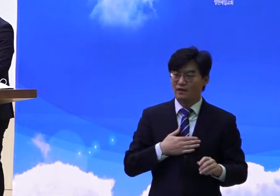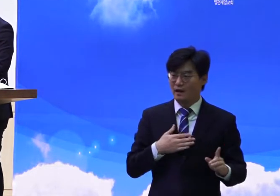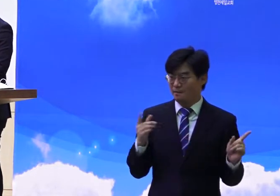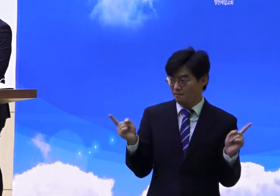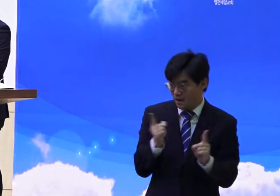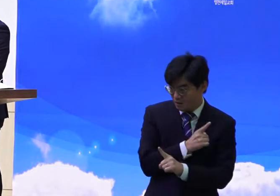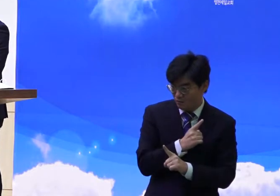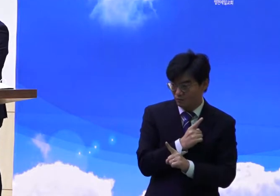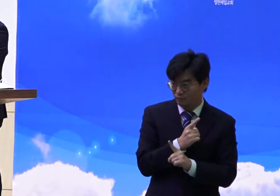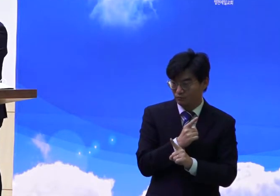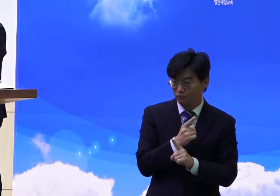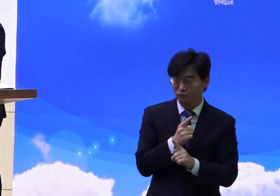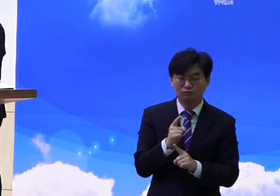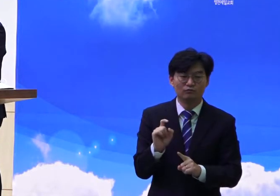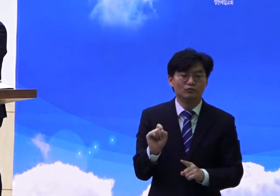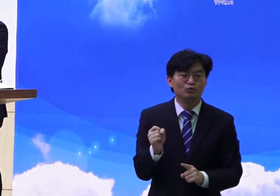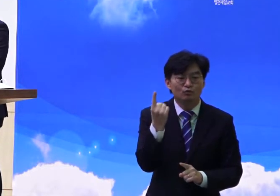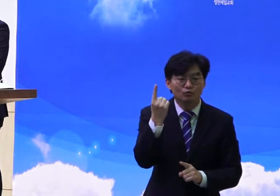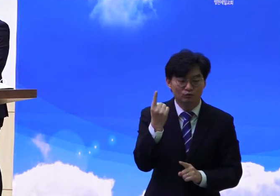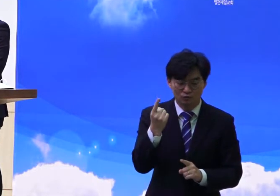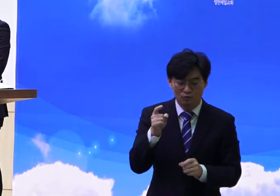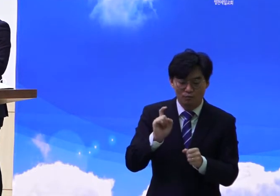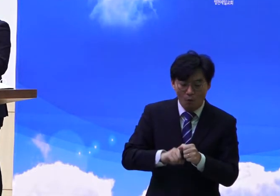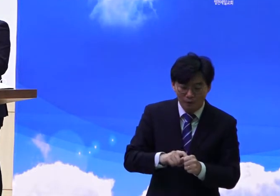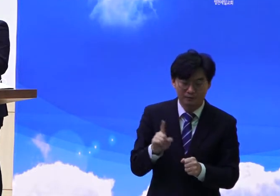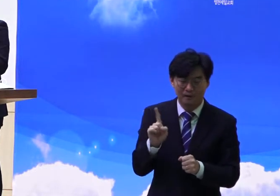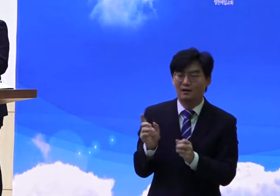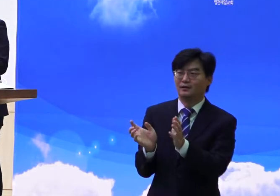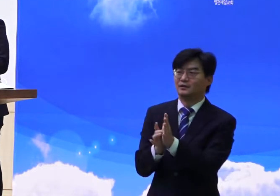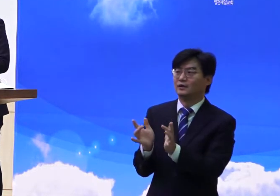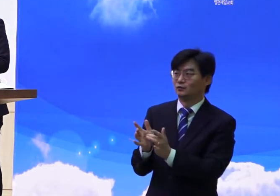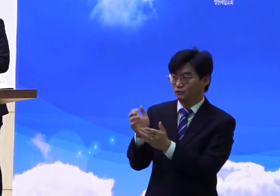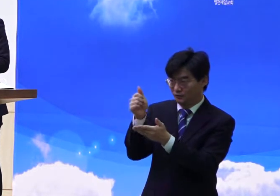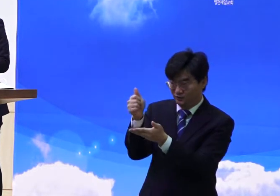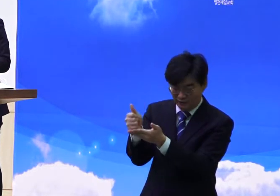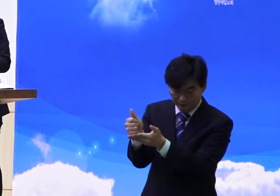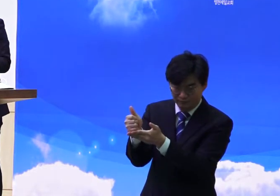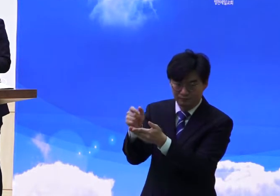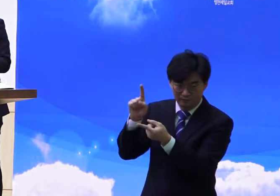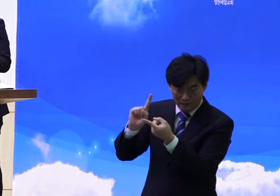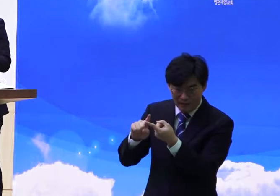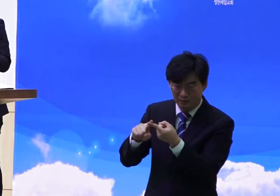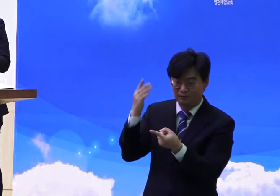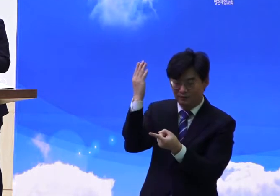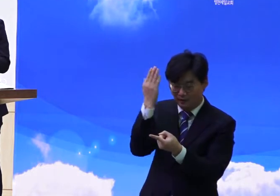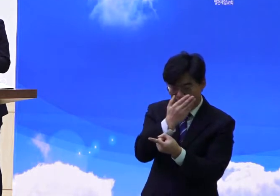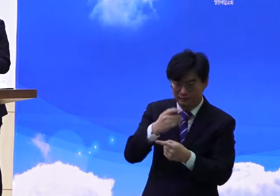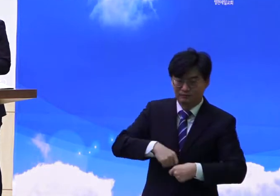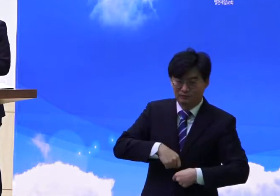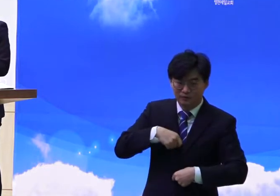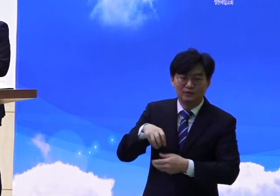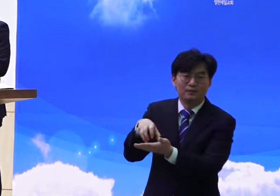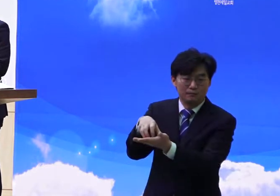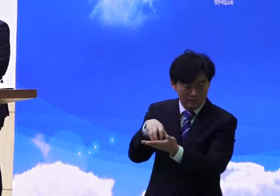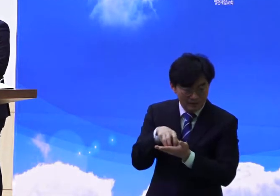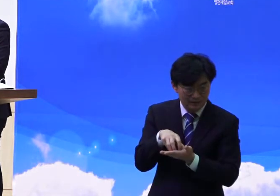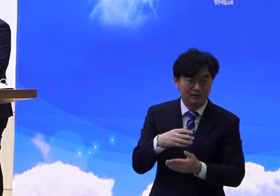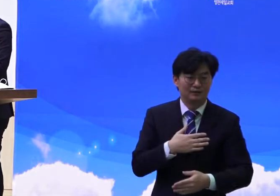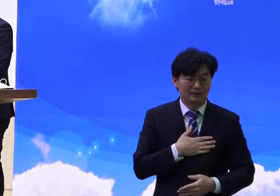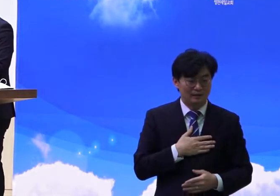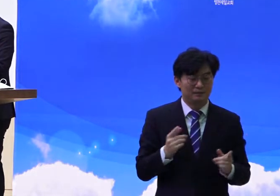사명입니다. 어느 시대든지 믿음의 본질이 변하지 않았고, 어느 시대든지 교회에게 주신